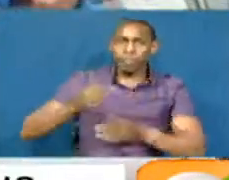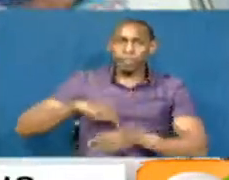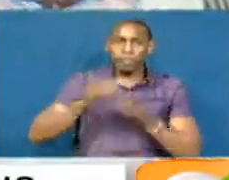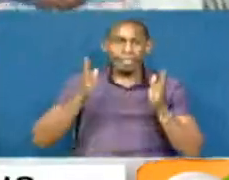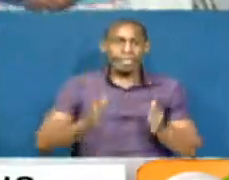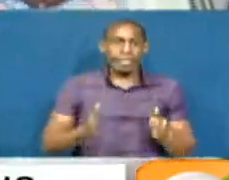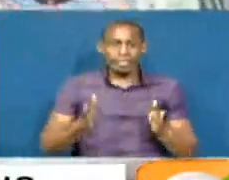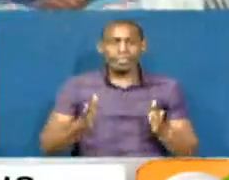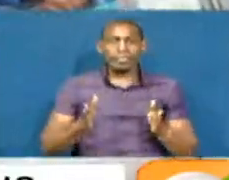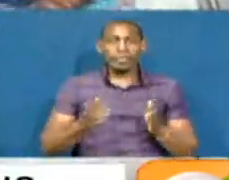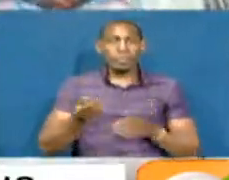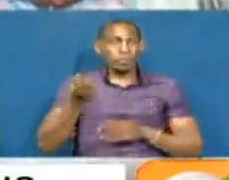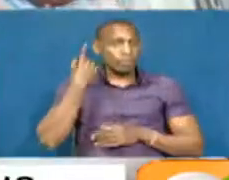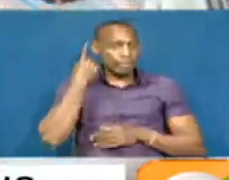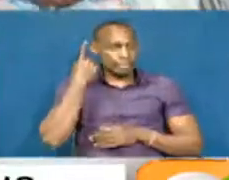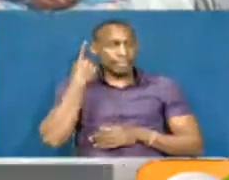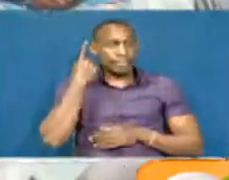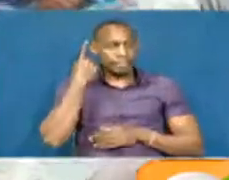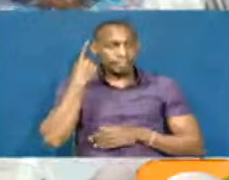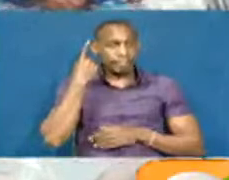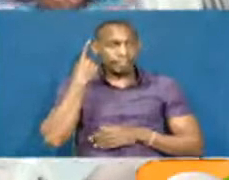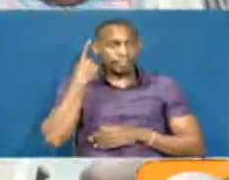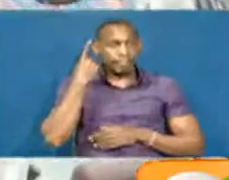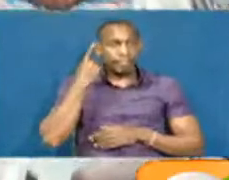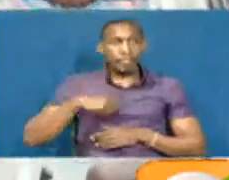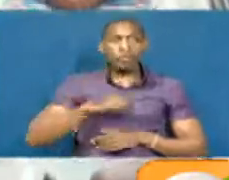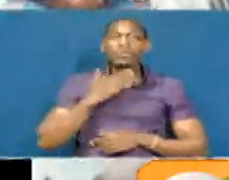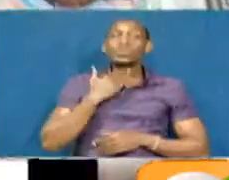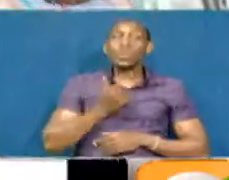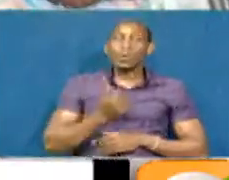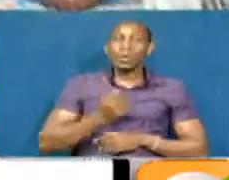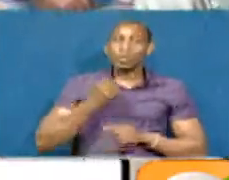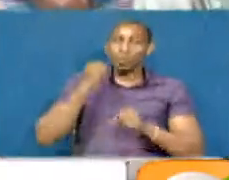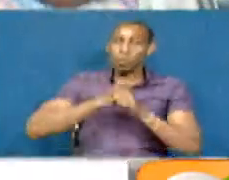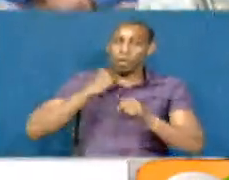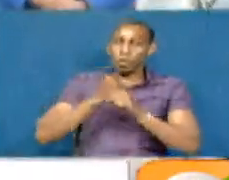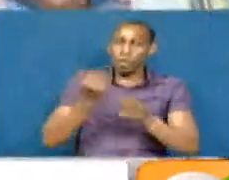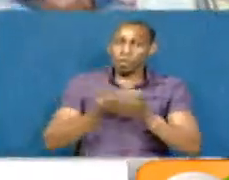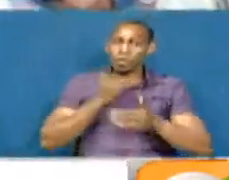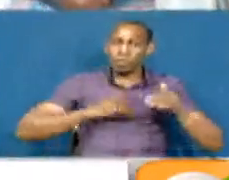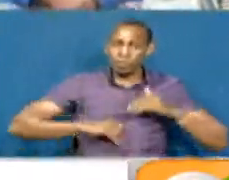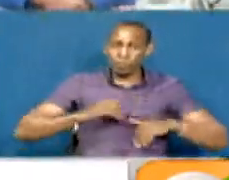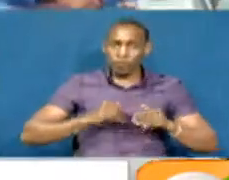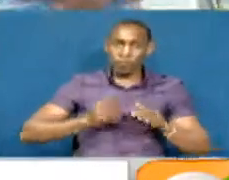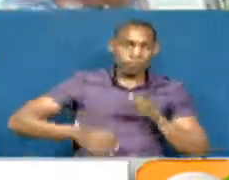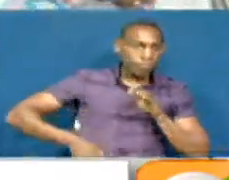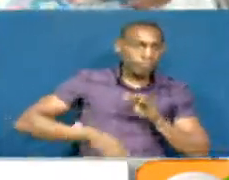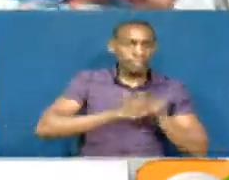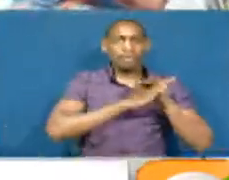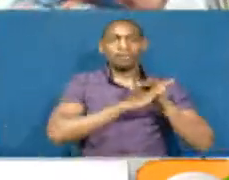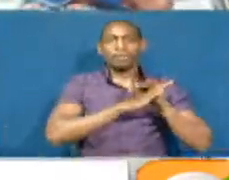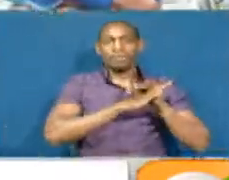Kenya. Sawa, tunataka kupiga ufisadi teke.